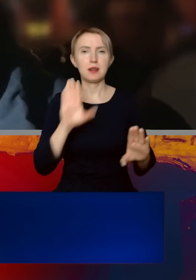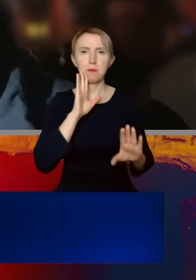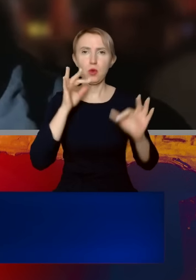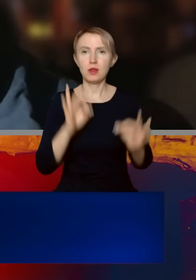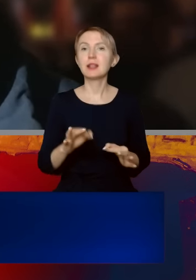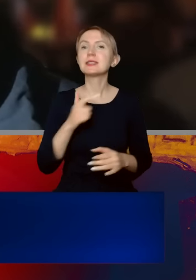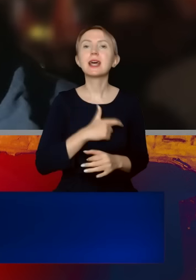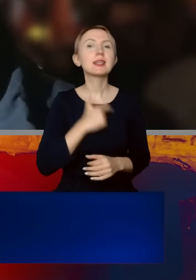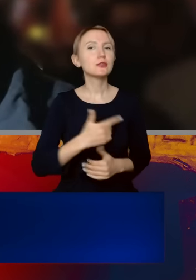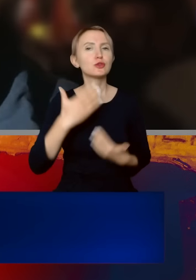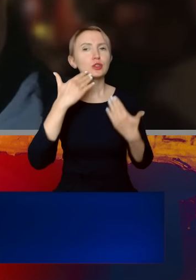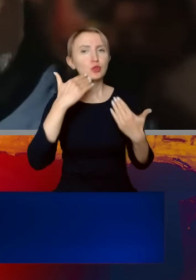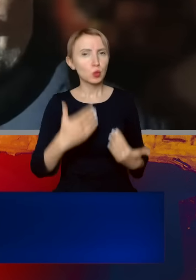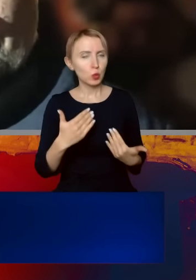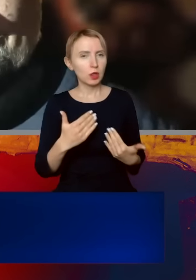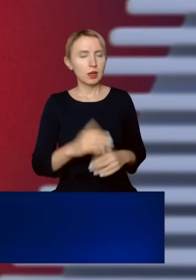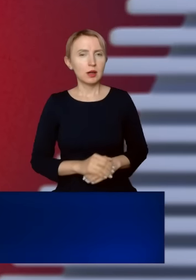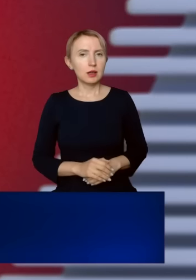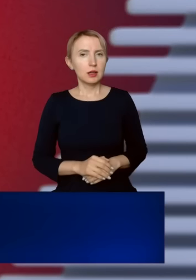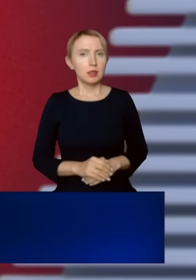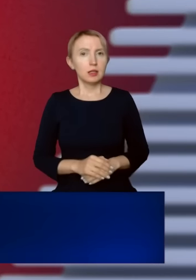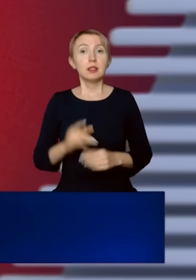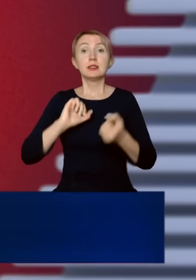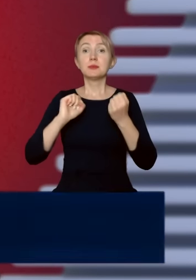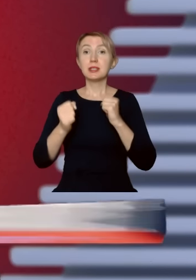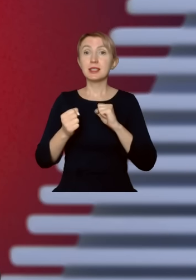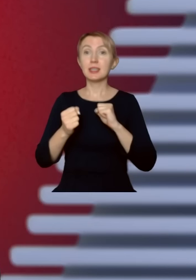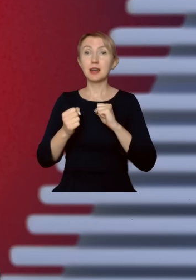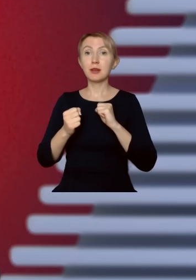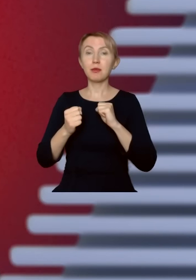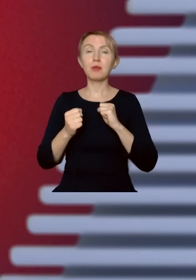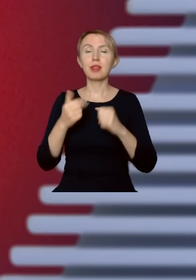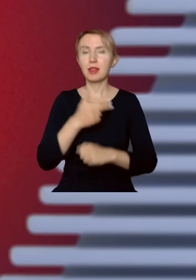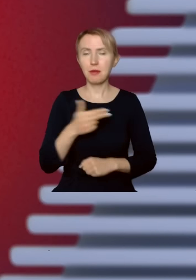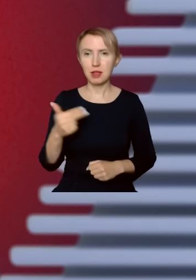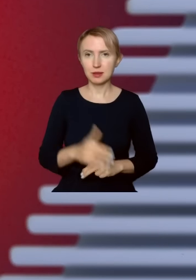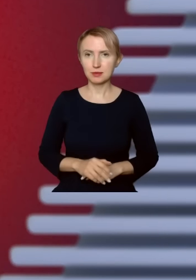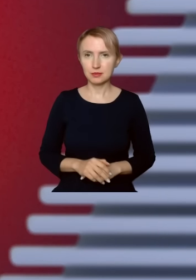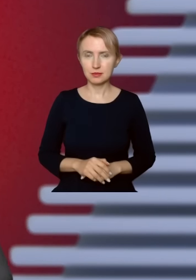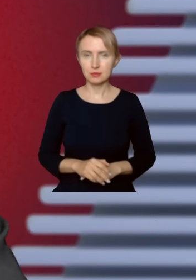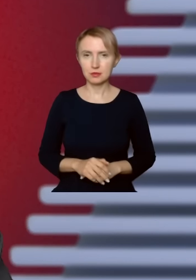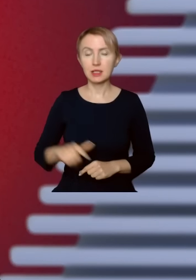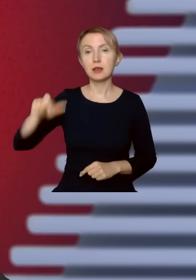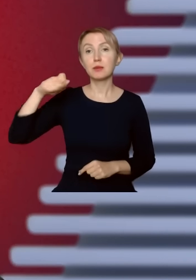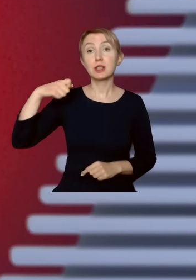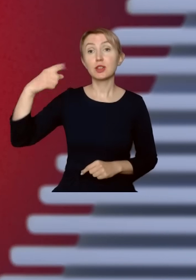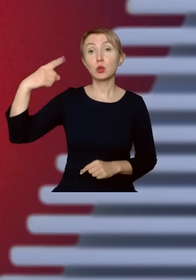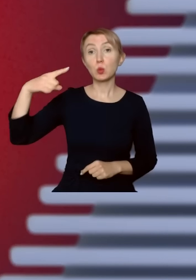dziękuję. Szanowni Państwo, zmieniamy temat. Prezydent Andrzej